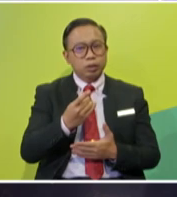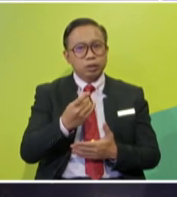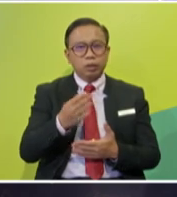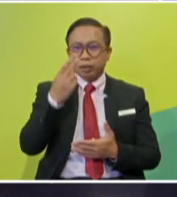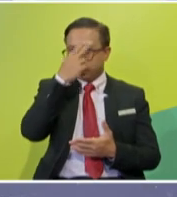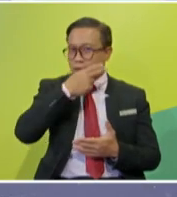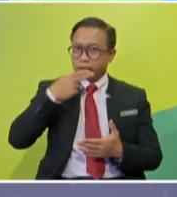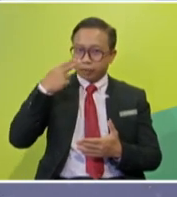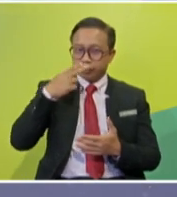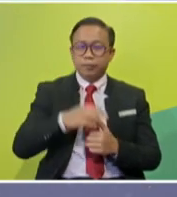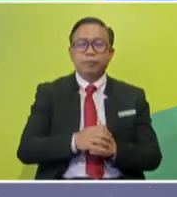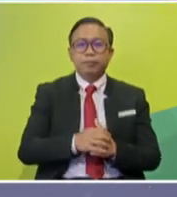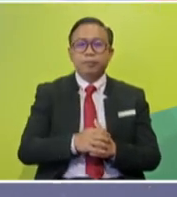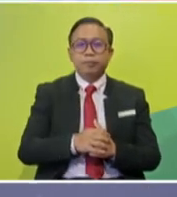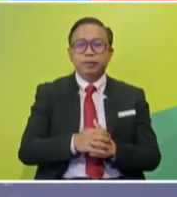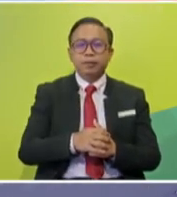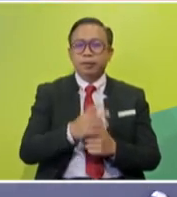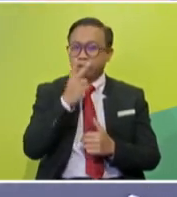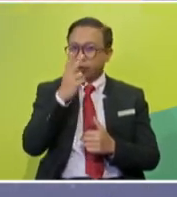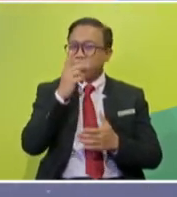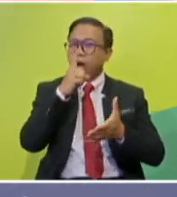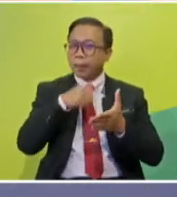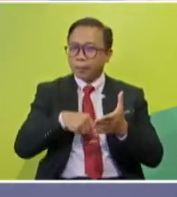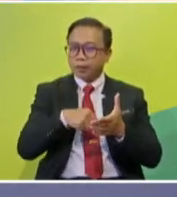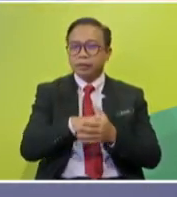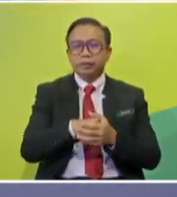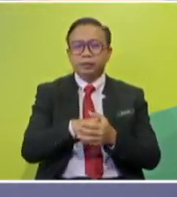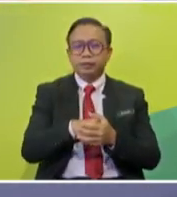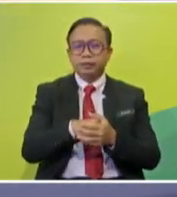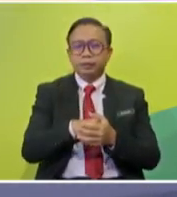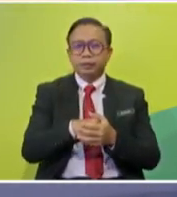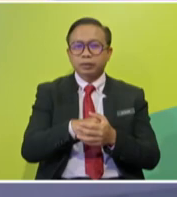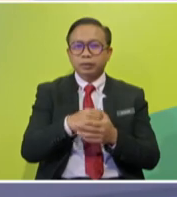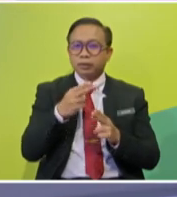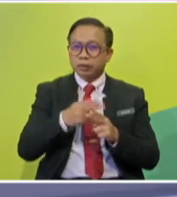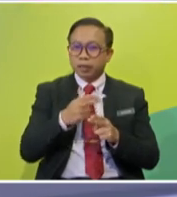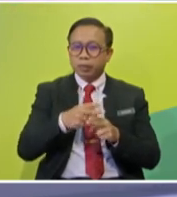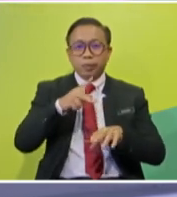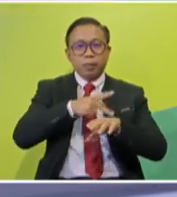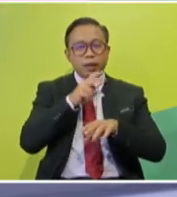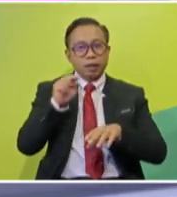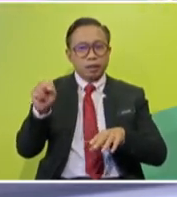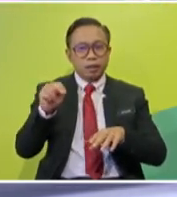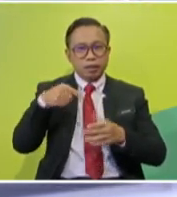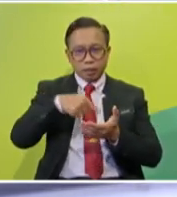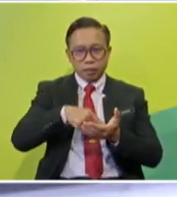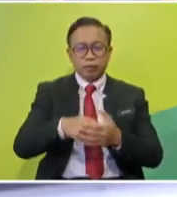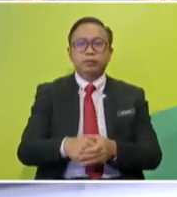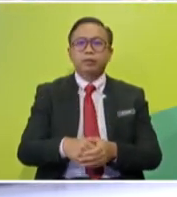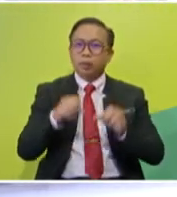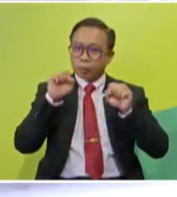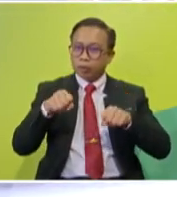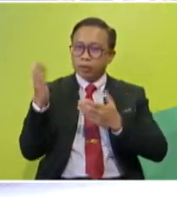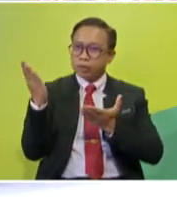Jadi samping-sampai itu kita belajar Apakah namun pakaian ini ataupun istri ini